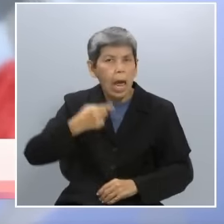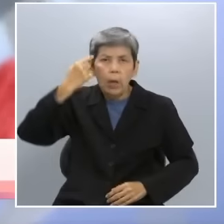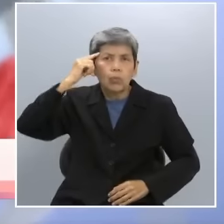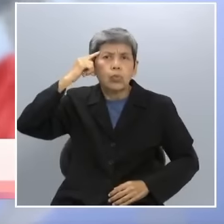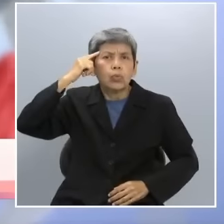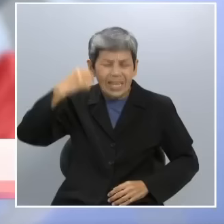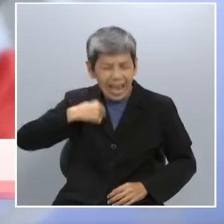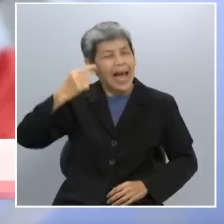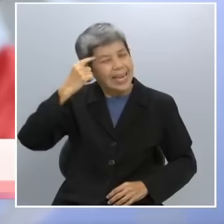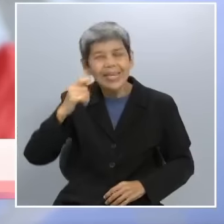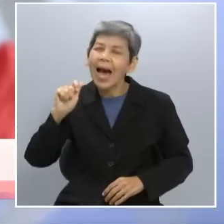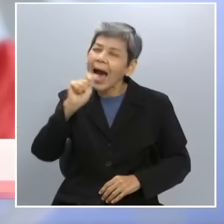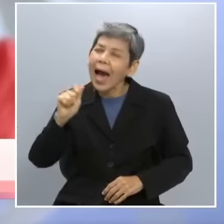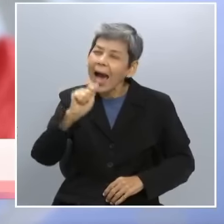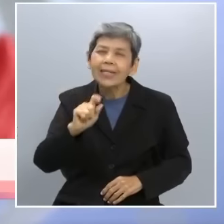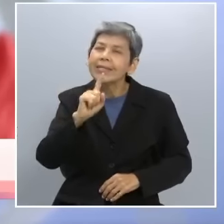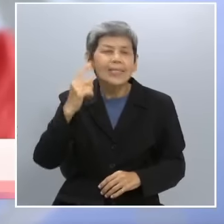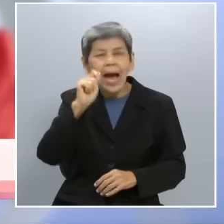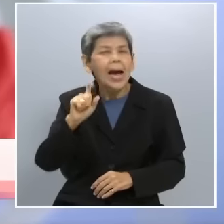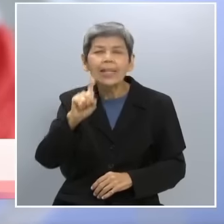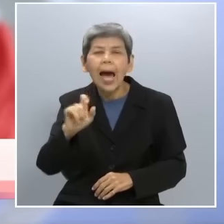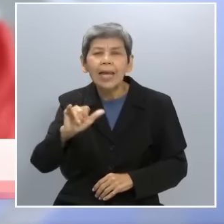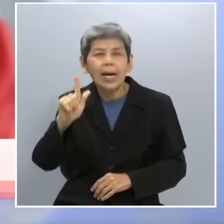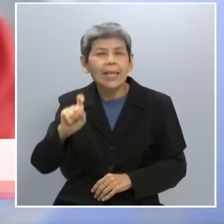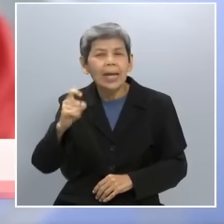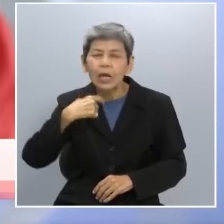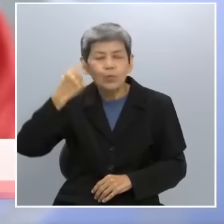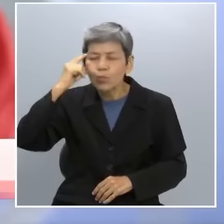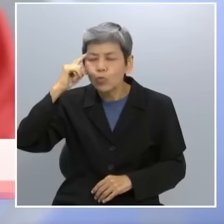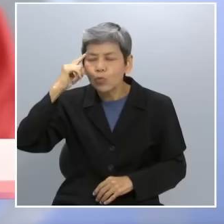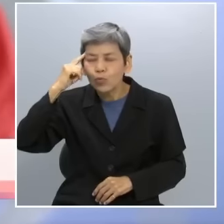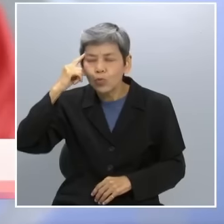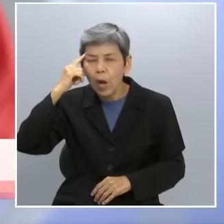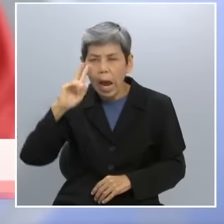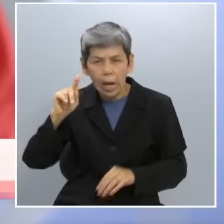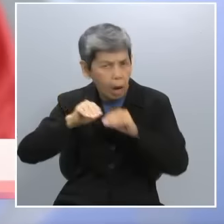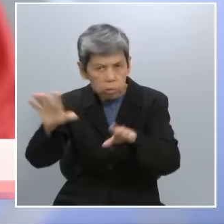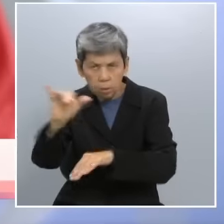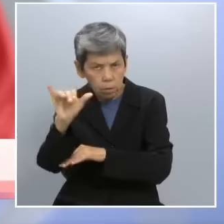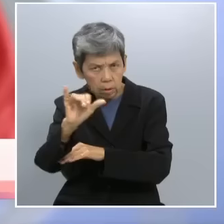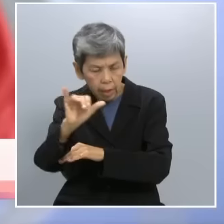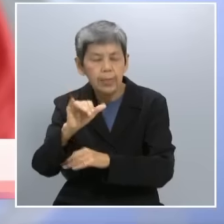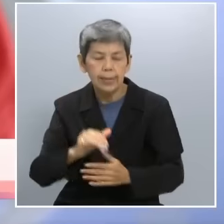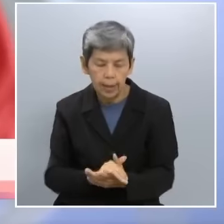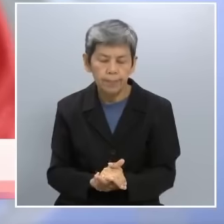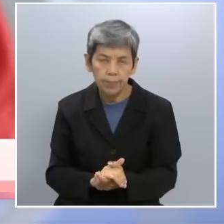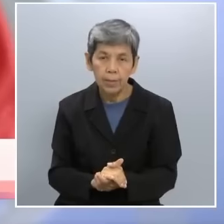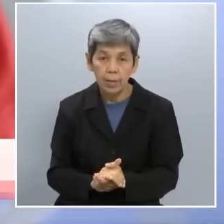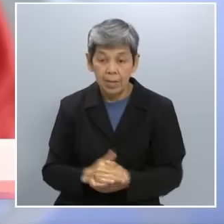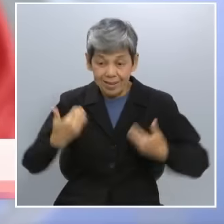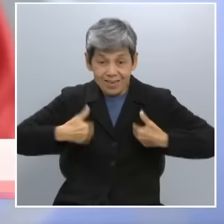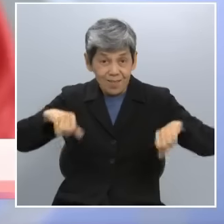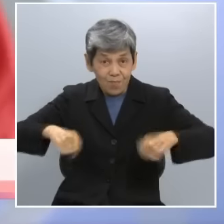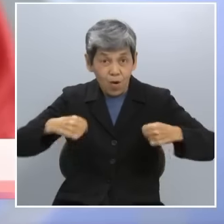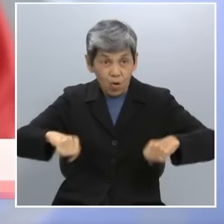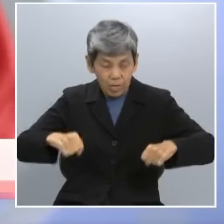รู้ก็เข้าใจว่าเป็นอาคิดว่าเป็นอาเพรายังไม่รู้ว่าออาเสียชีวิตไปแล้วใช่ยังไม่ได้เป็นข่าวเลยค่ะอ่าเนี่ยครับแต่ว่าไรเดอร์เองเนี่ย